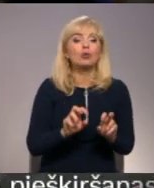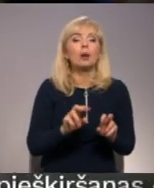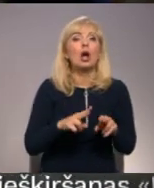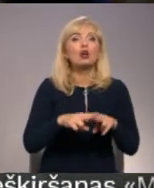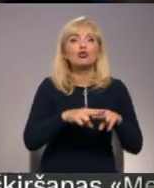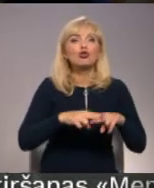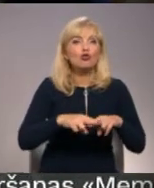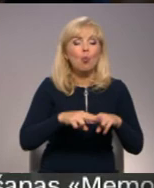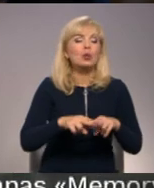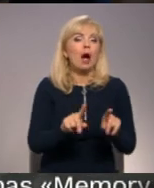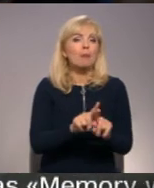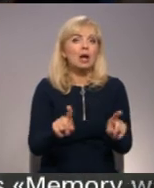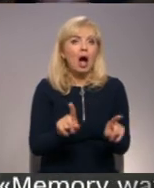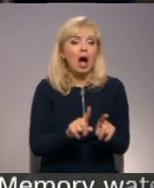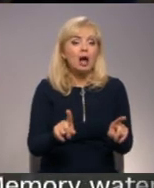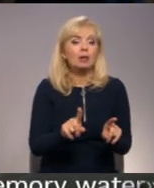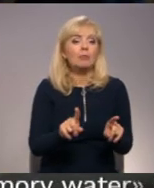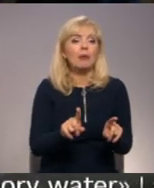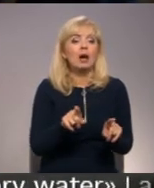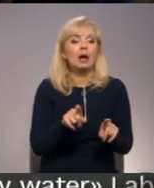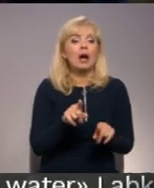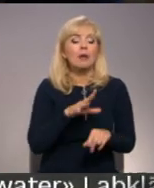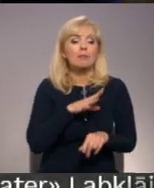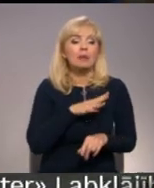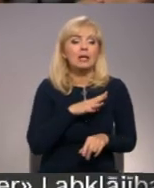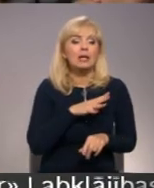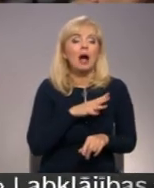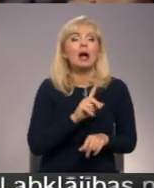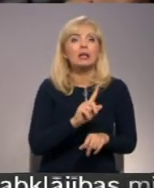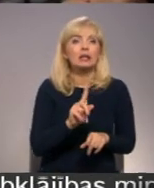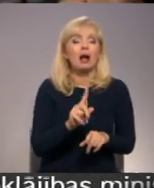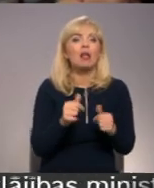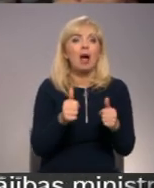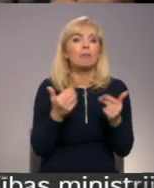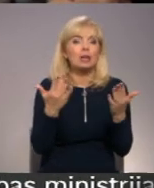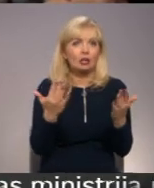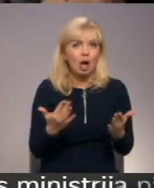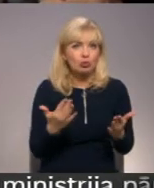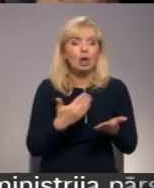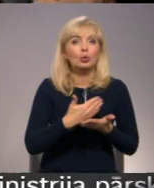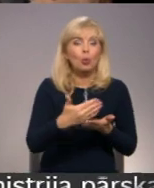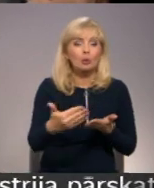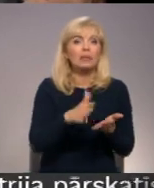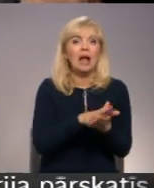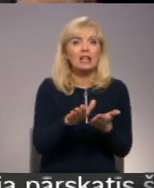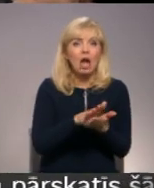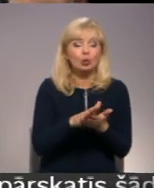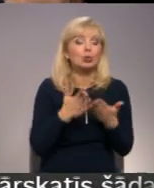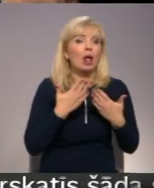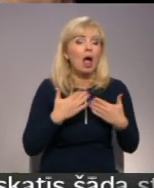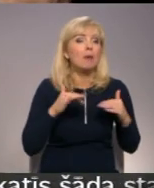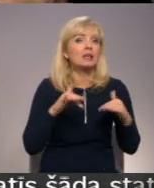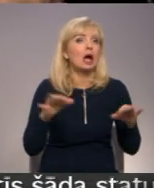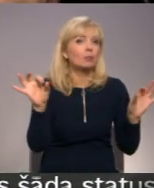ir. Ārši bija diezgan pārsteigti, kad ir labi rezultāti, un tā es tagad turpinu lietot. Uz labdarības